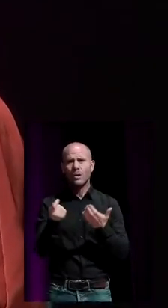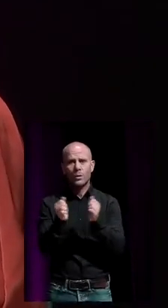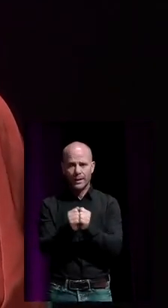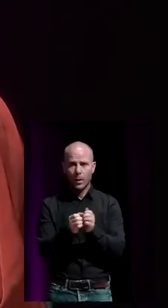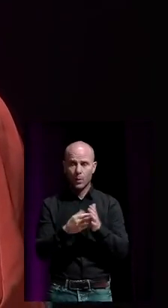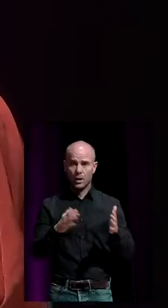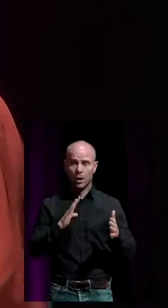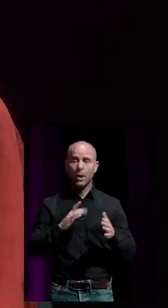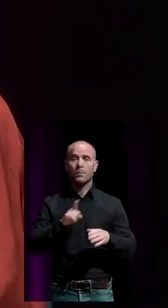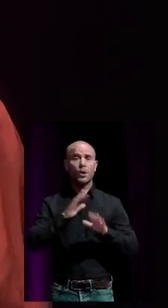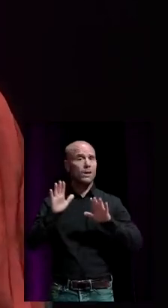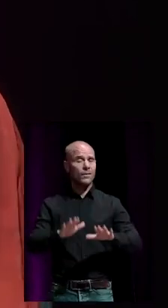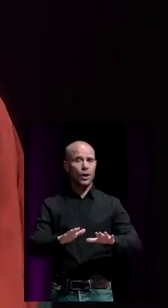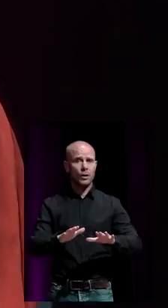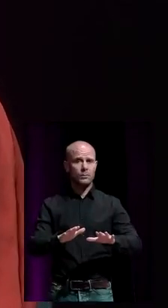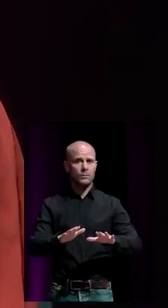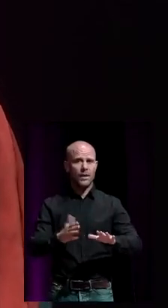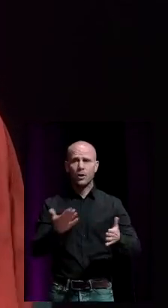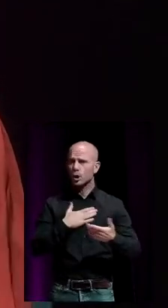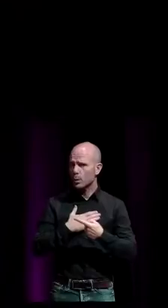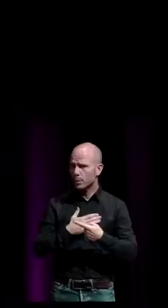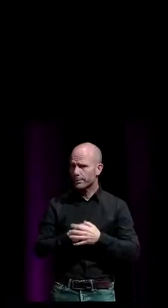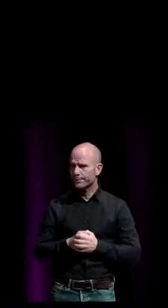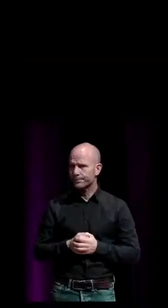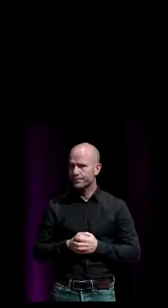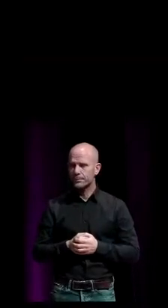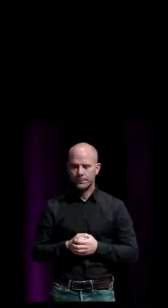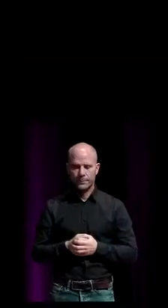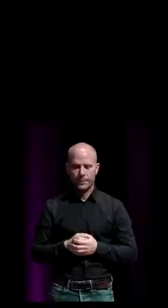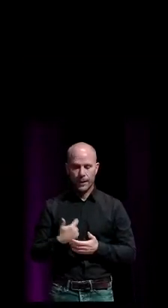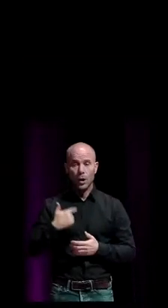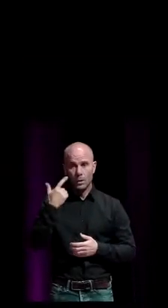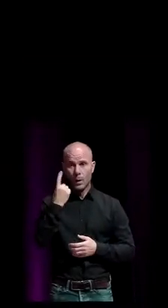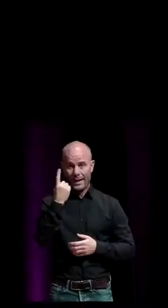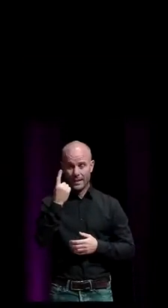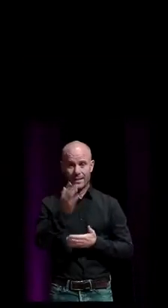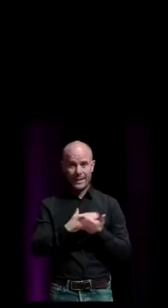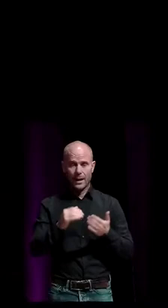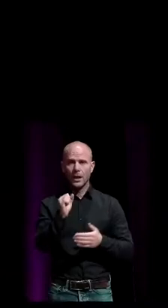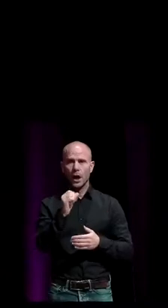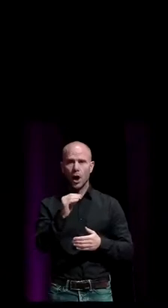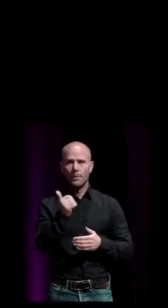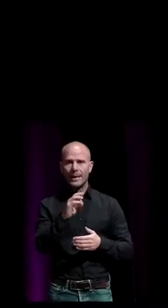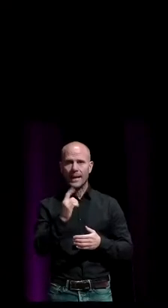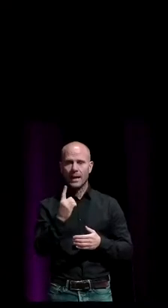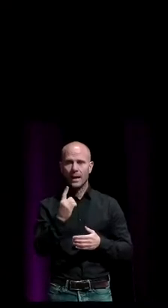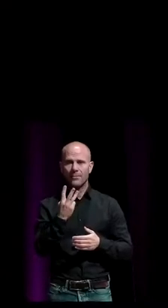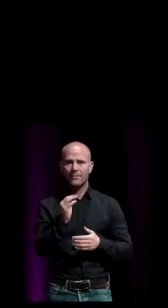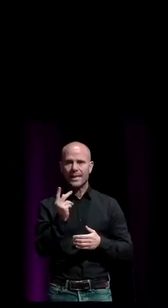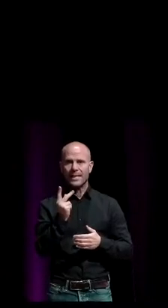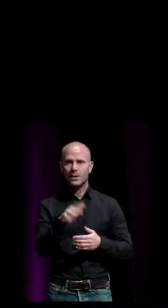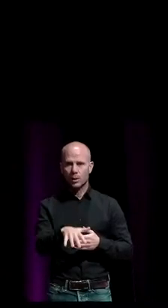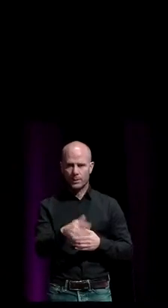har ganska lång väg att gå. Vad är det enligt dig? Jag tror att en bit där, det var det Gabriel Wikström var inne på här från början på något